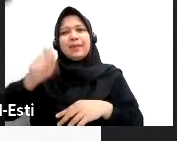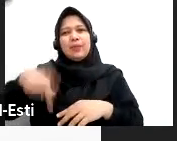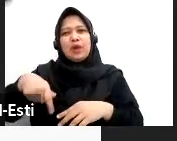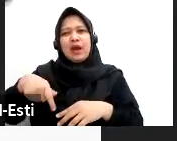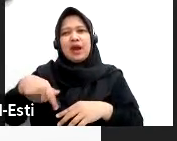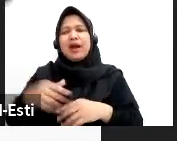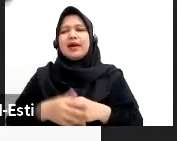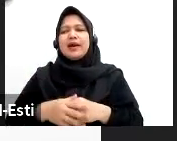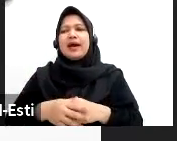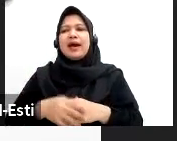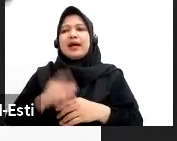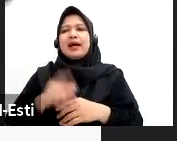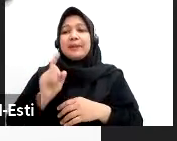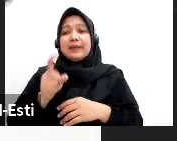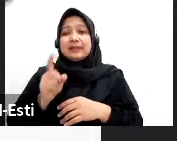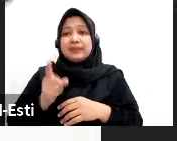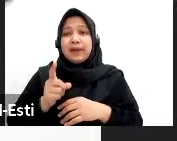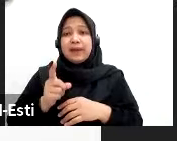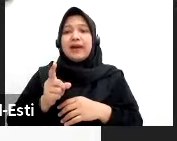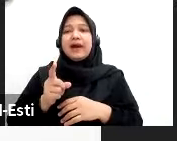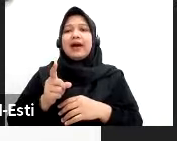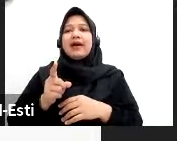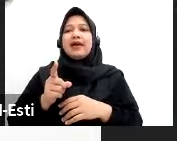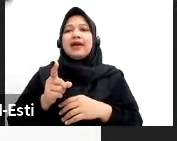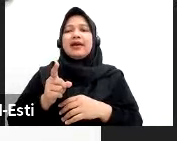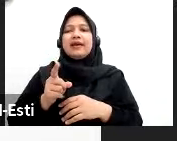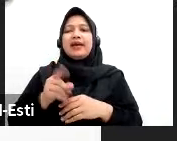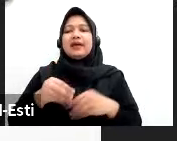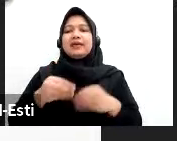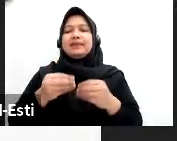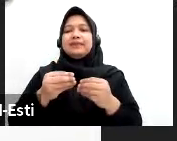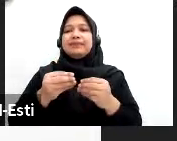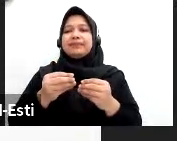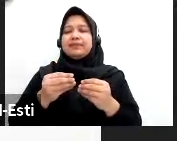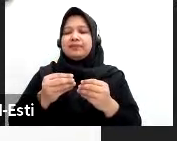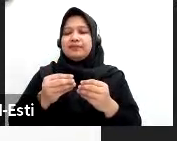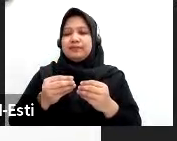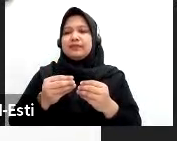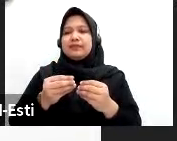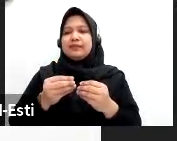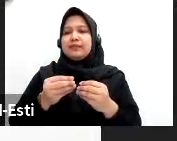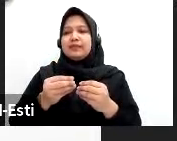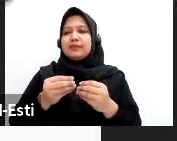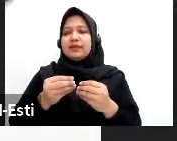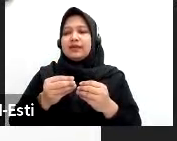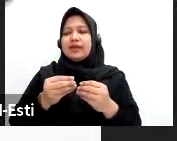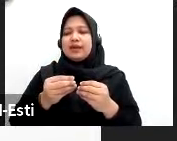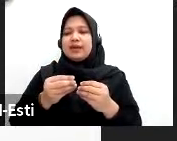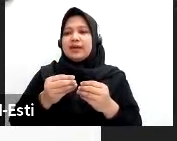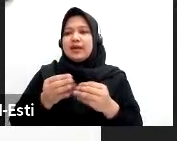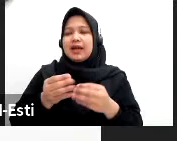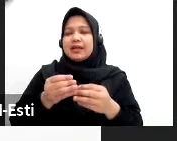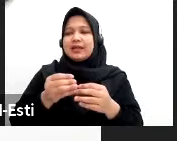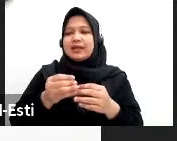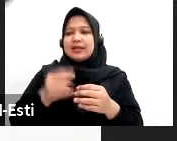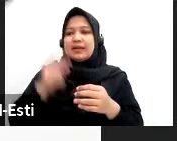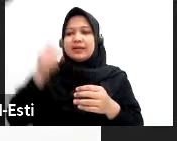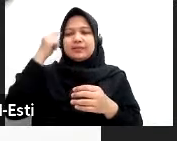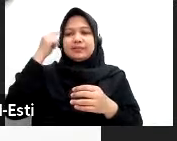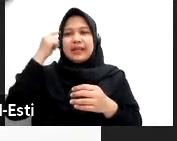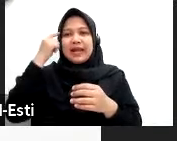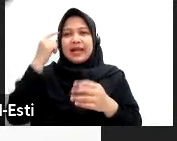yang difasilitasi adalah bagaimana membuat penyelesaian secara